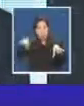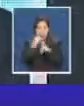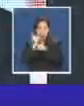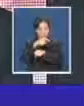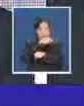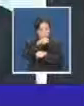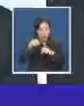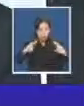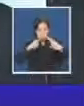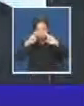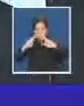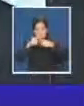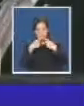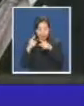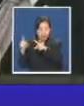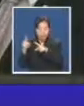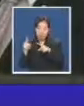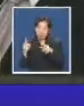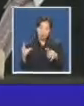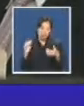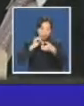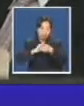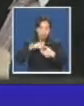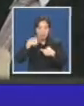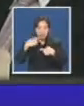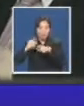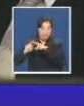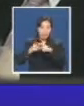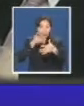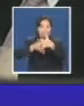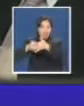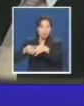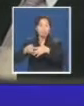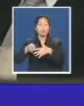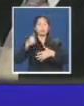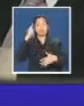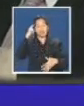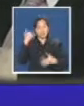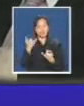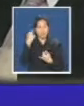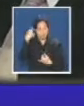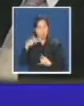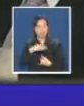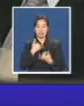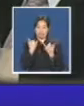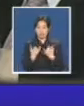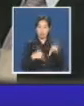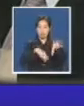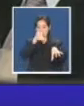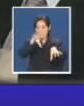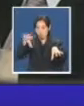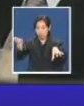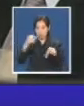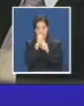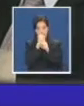กระทรวงสิ่งที่เราได้ทำครับก็คือใน 3เรื่องนี้นี้เราได้มีการเชิญทุกหน่วยงานนะครับมีเจ้าหน้าที่กว่า 70